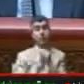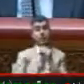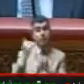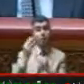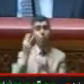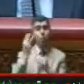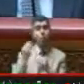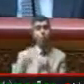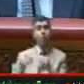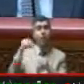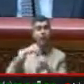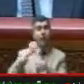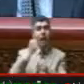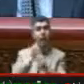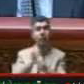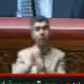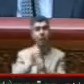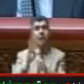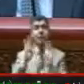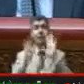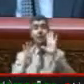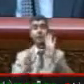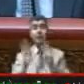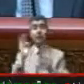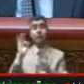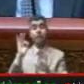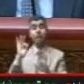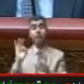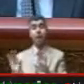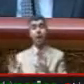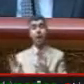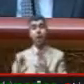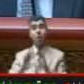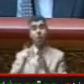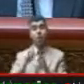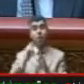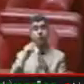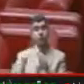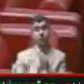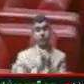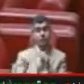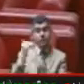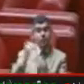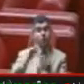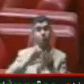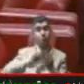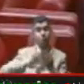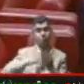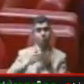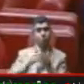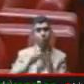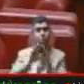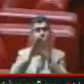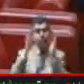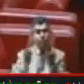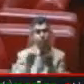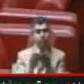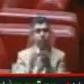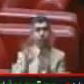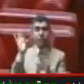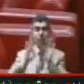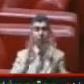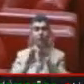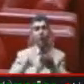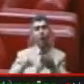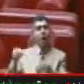التعويضات. اليوم التعويضات تشكل 90% من الأجر الأساسي. هناك فئات محرومة، يجب أن نعيد النظر